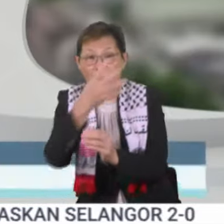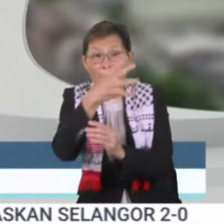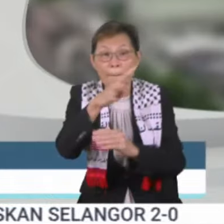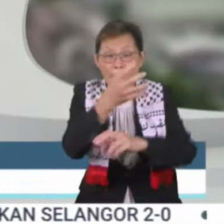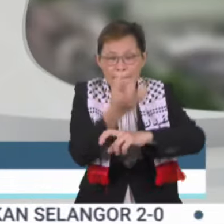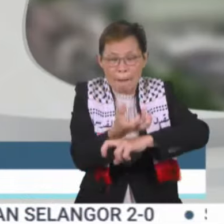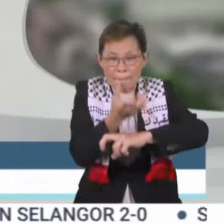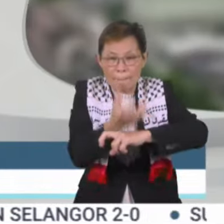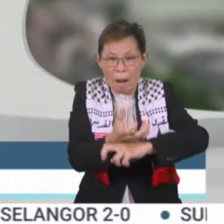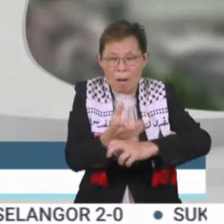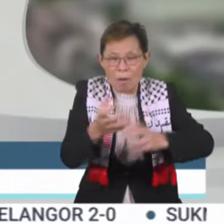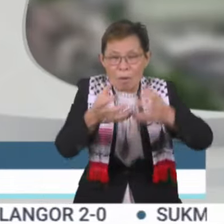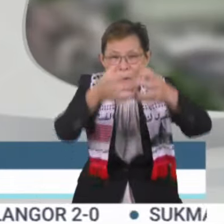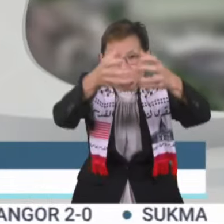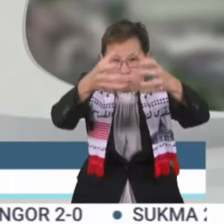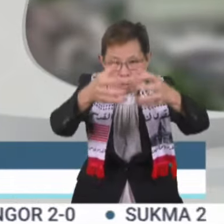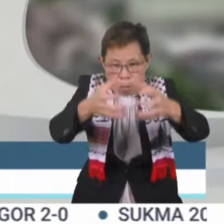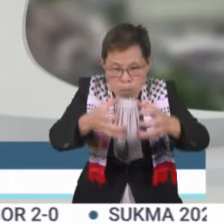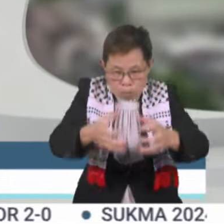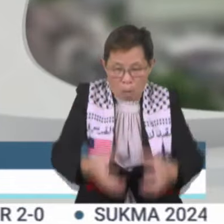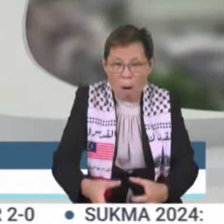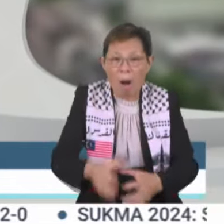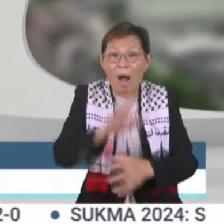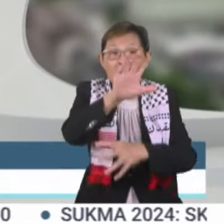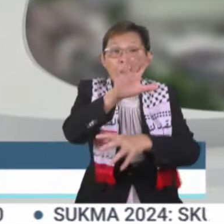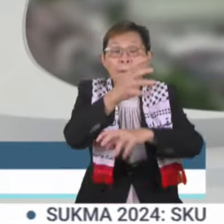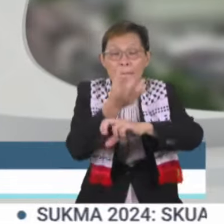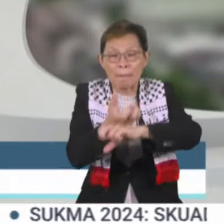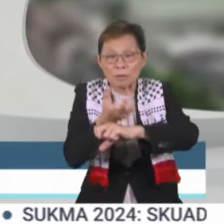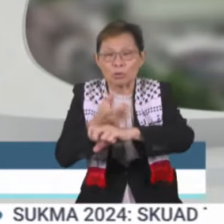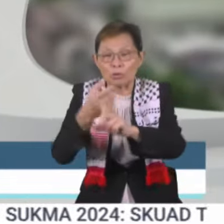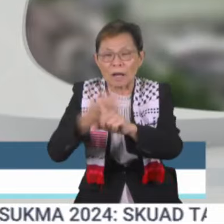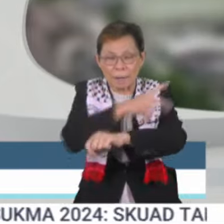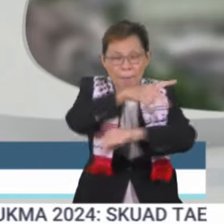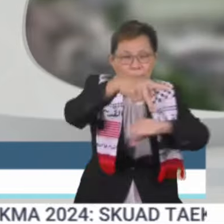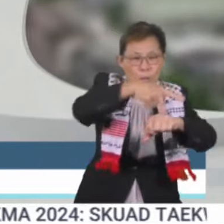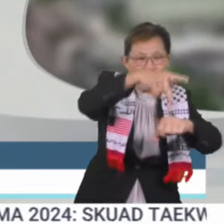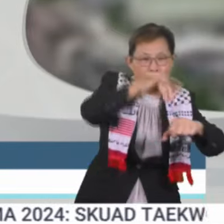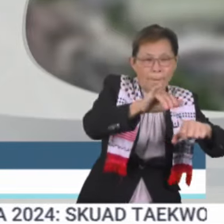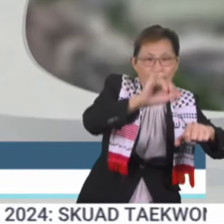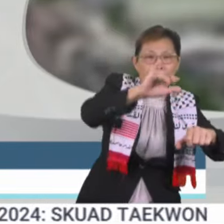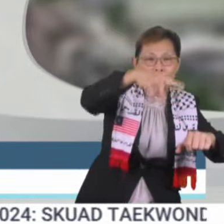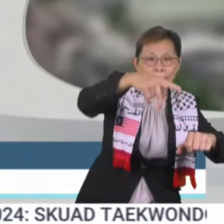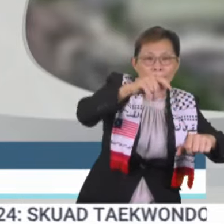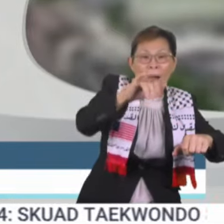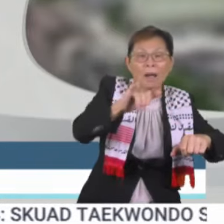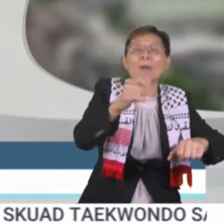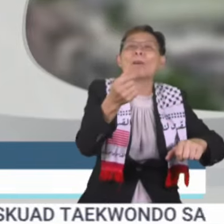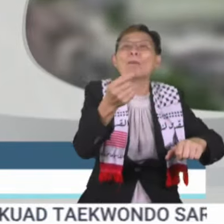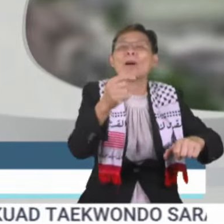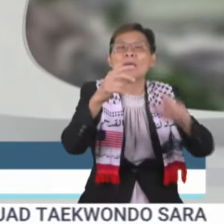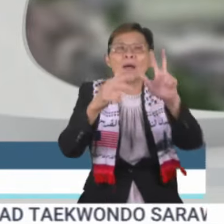tukun dasar lembut dilabuhkan di kawasan 5 Batu Nautika dari Pulau Payar melibatkan kos lebih